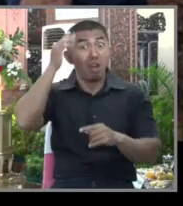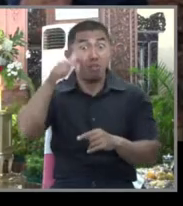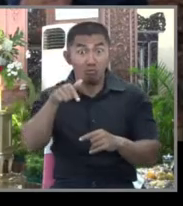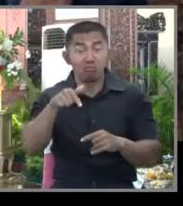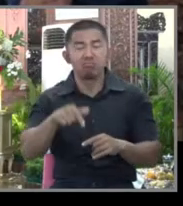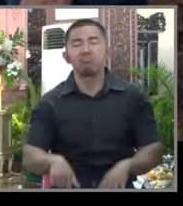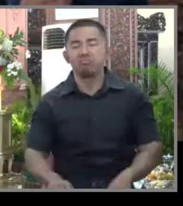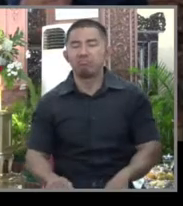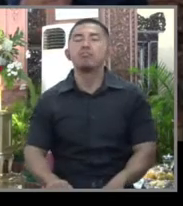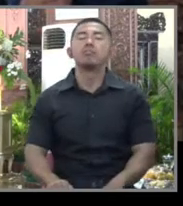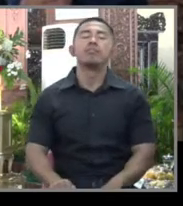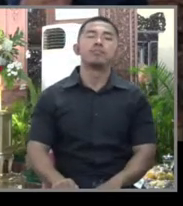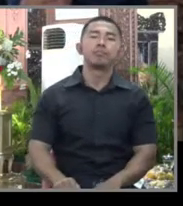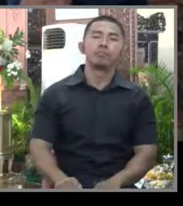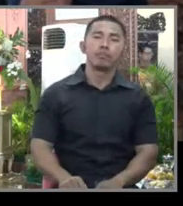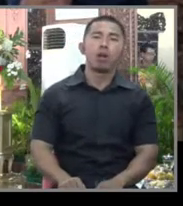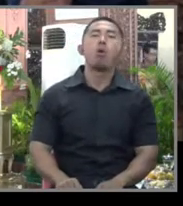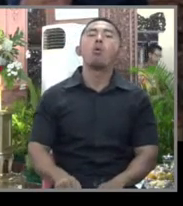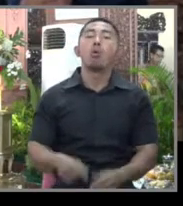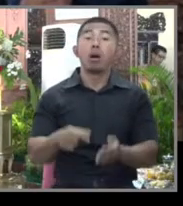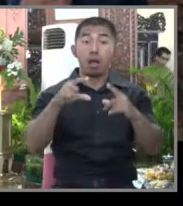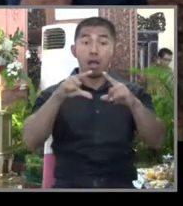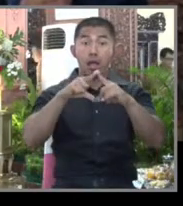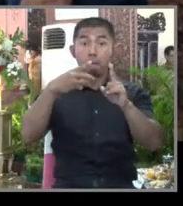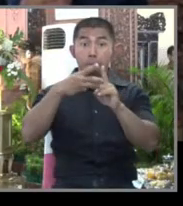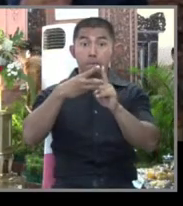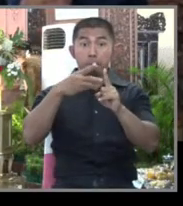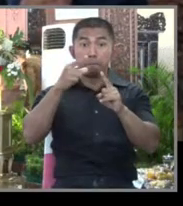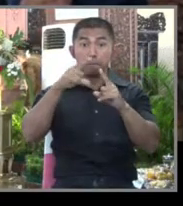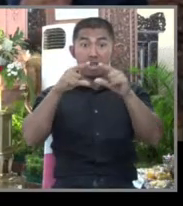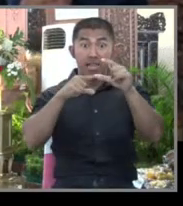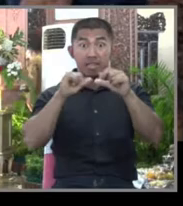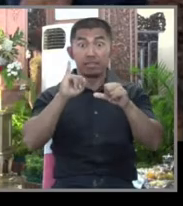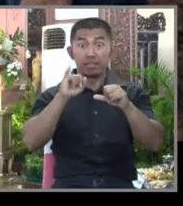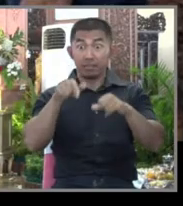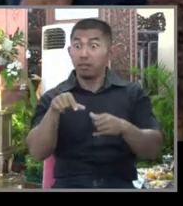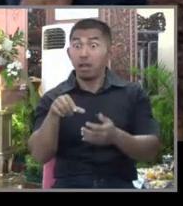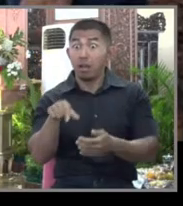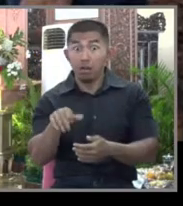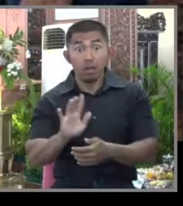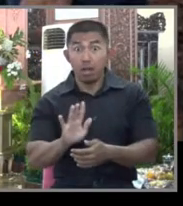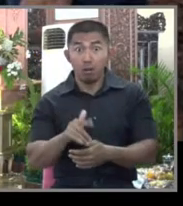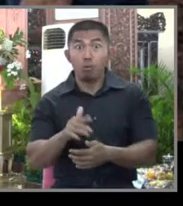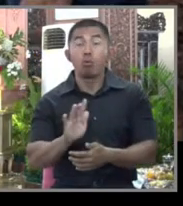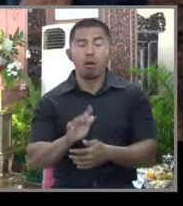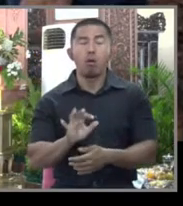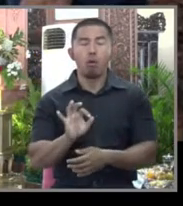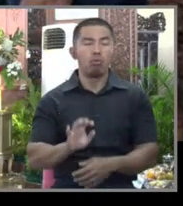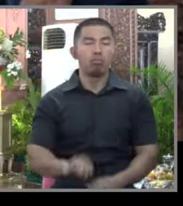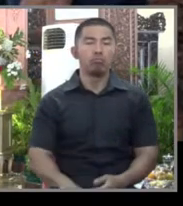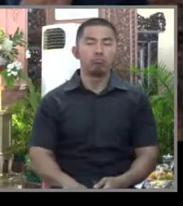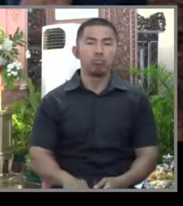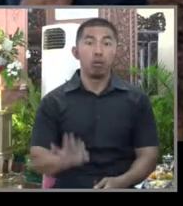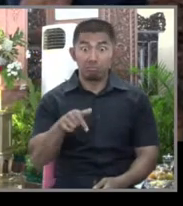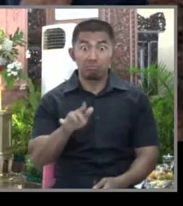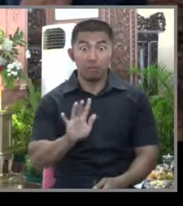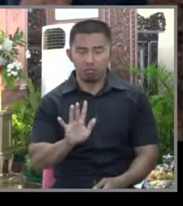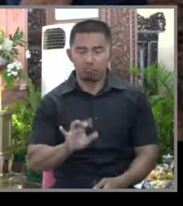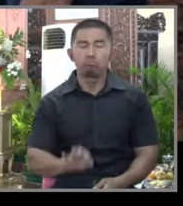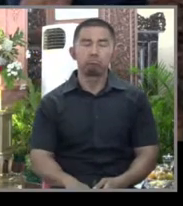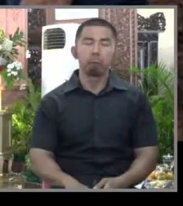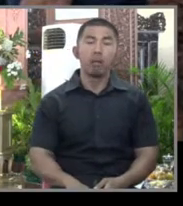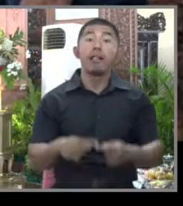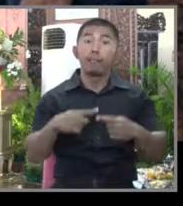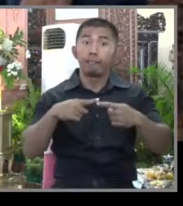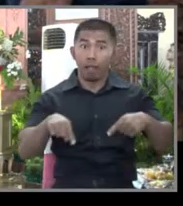adanya abrasi pantai gak ada ya Enggak enggak terlalu berat lah ini ya ini mungkin tidak tahu tapi